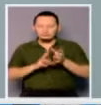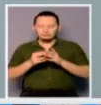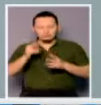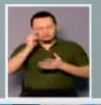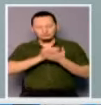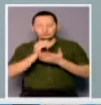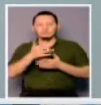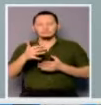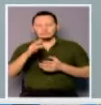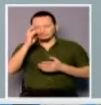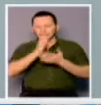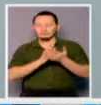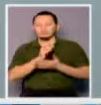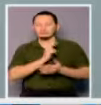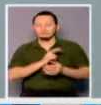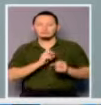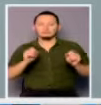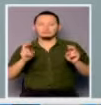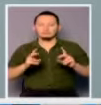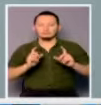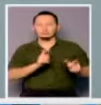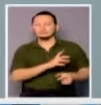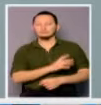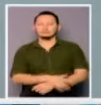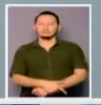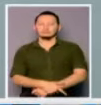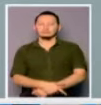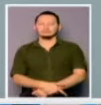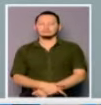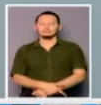тренинг соңында біліктілігін арттырған 50 мемлекеттік қызметшіге арнайы сертификат табысталды.